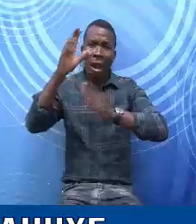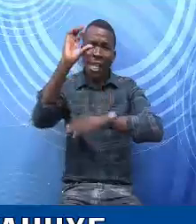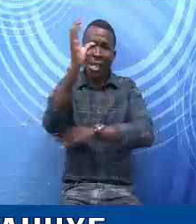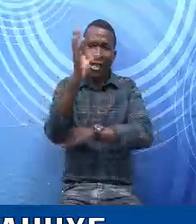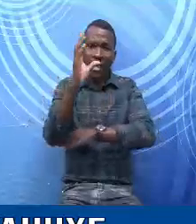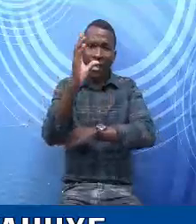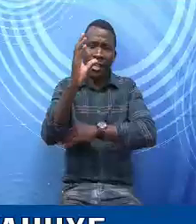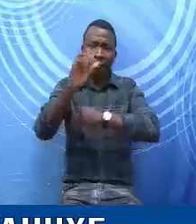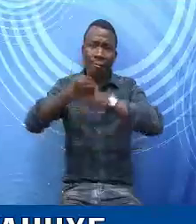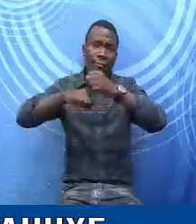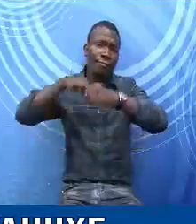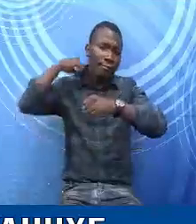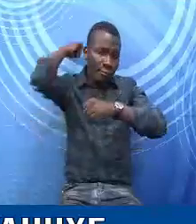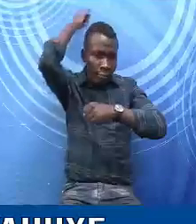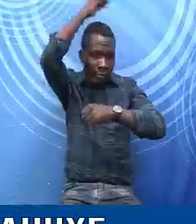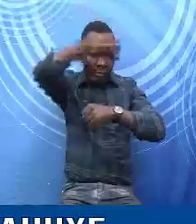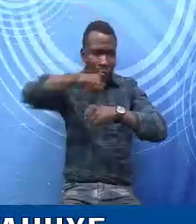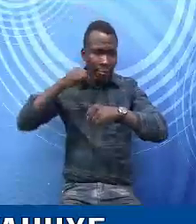mbese yaramanitse